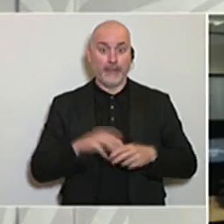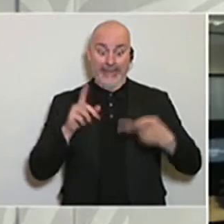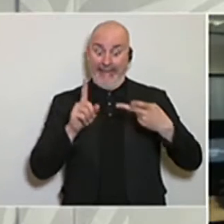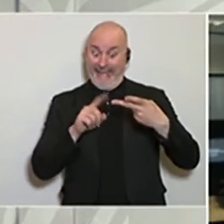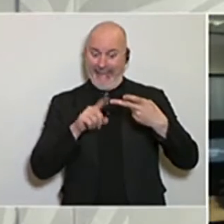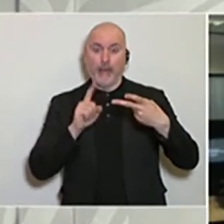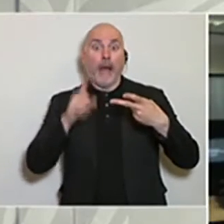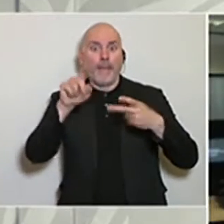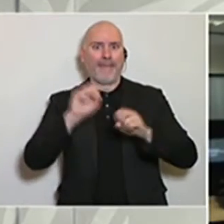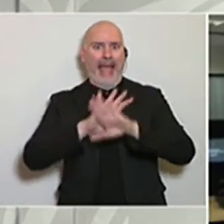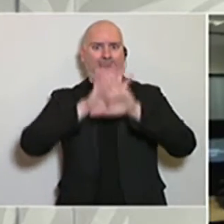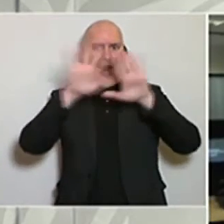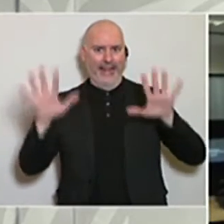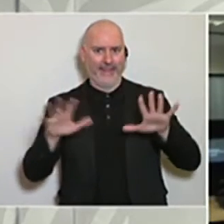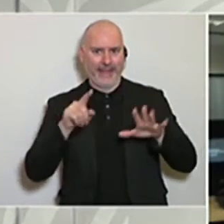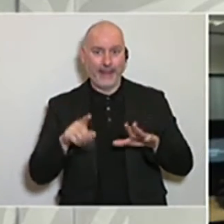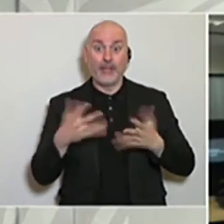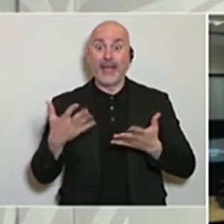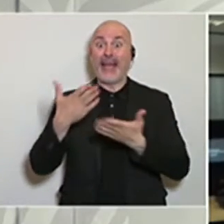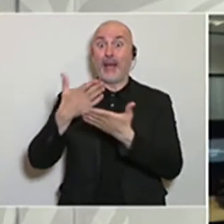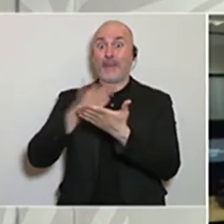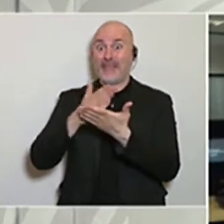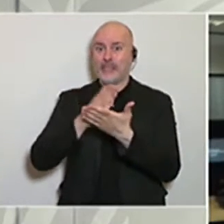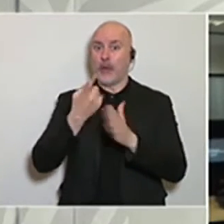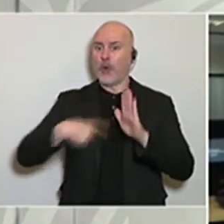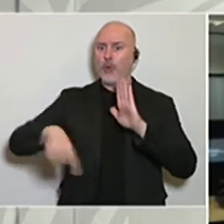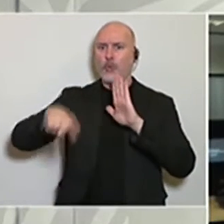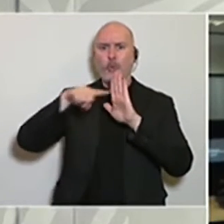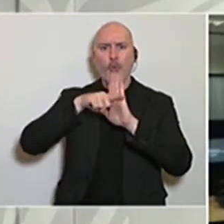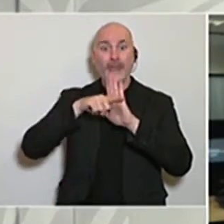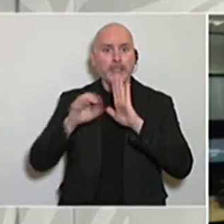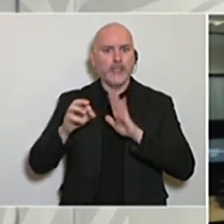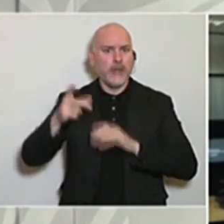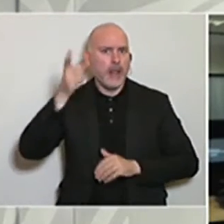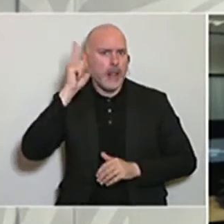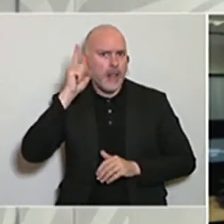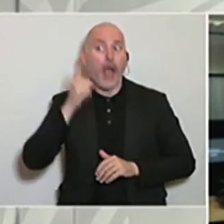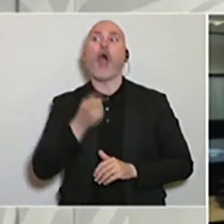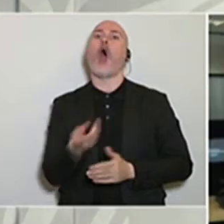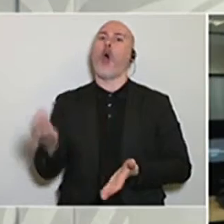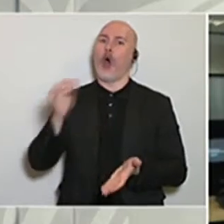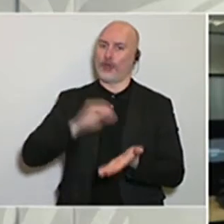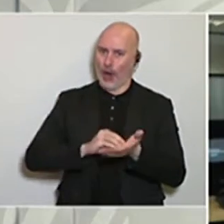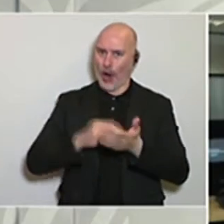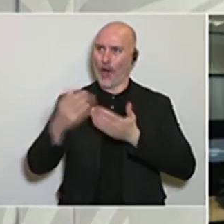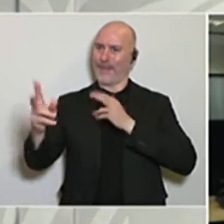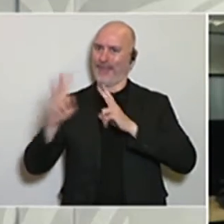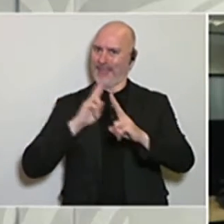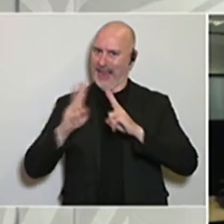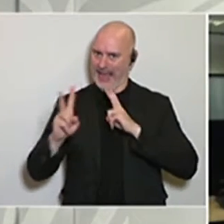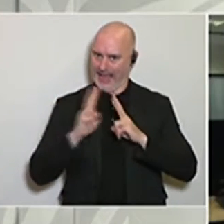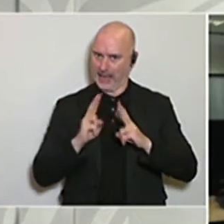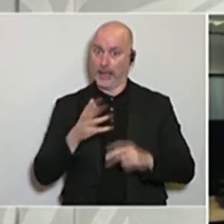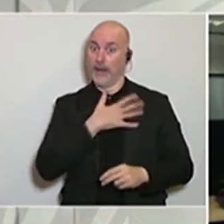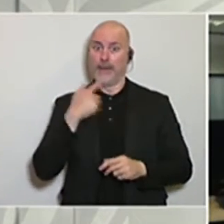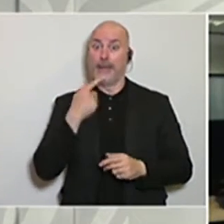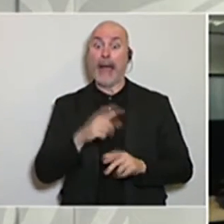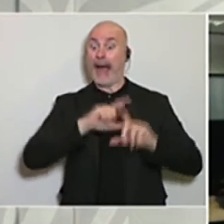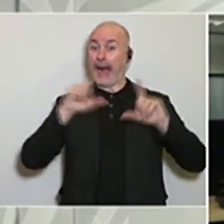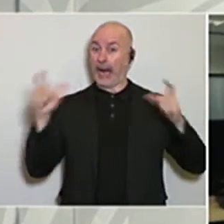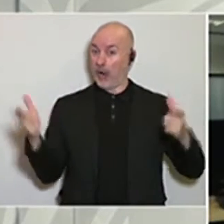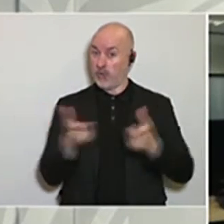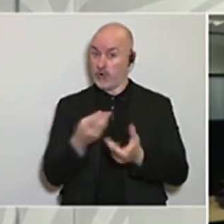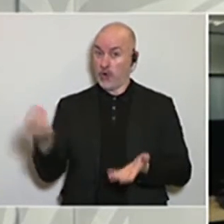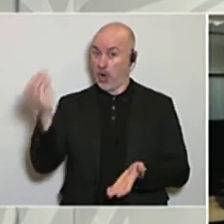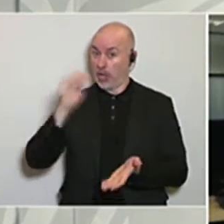m'agradaria clarificar. Aleshores, el mediador és una condició prèvia per reprendre aquesta taula? És a dir, no hi haurà, segons el govern, una nova reunió d'aquesta